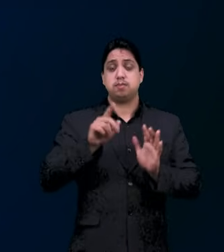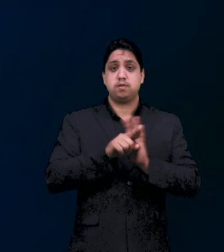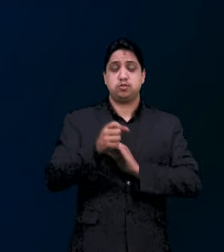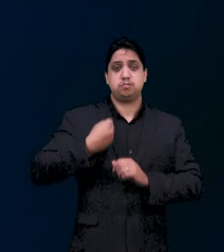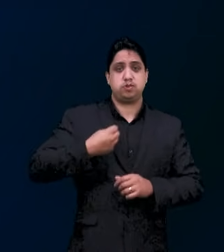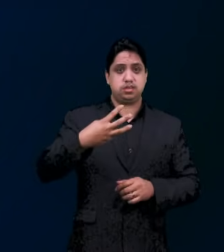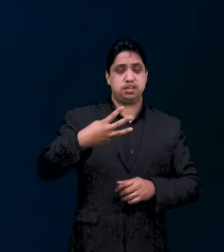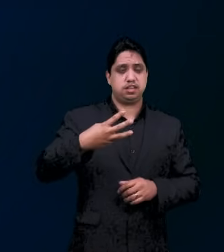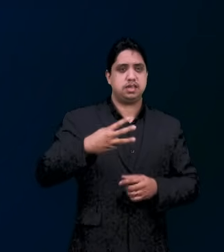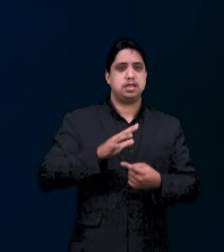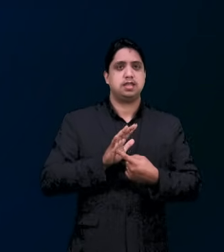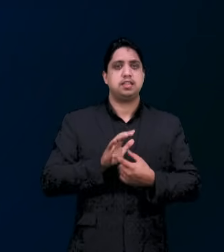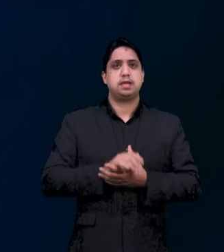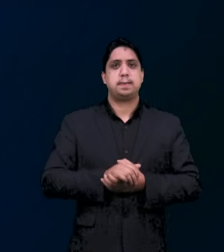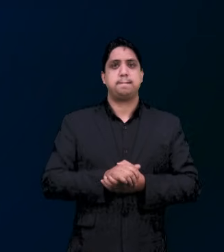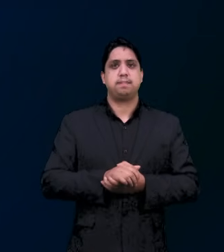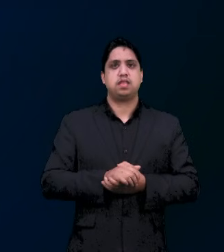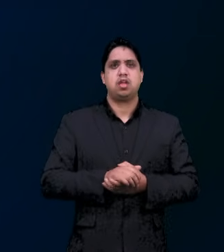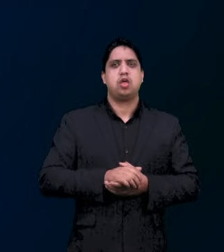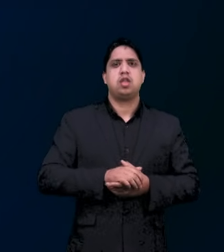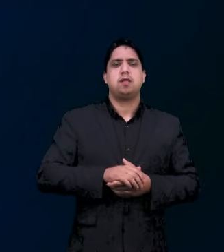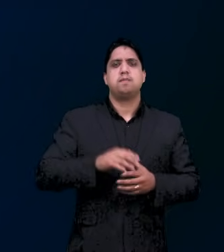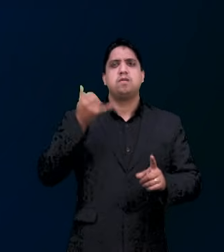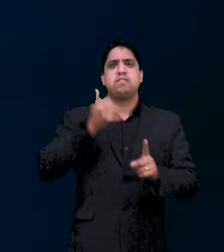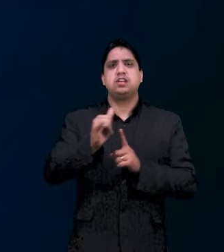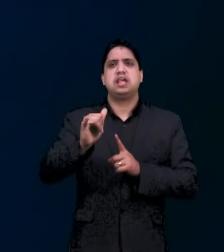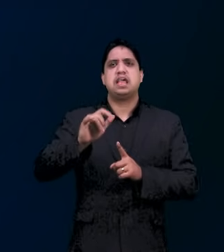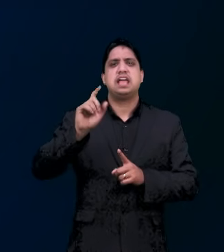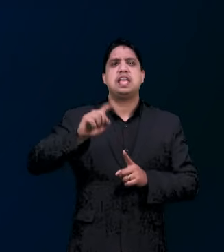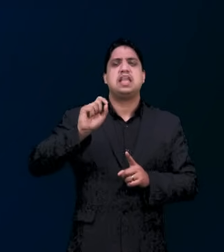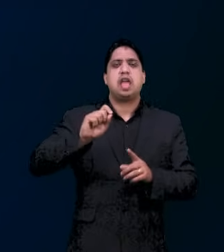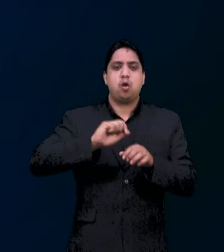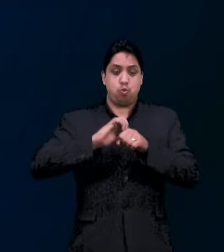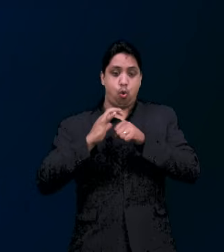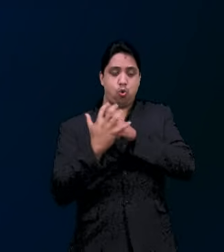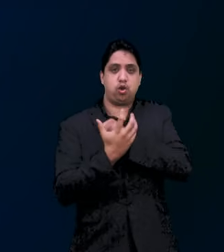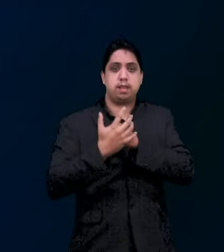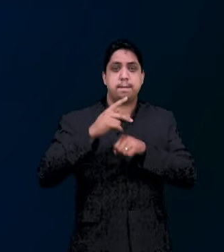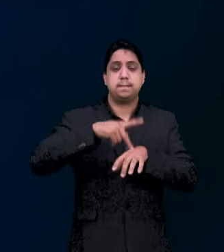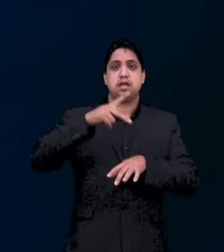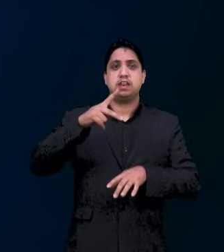vais répondre à la question numéro 3. Prophétiquement,